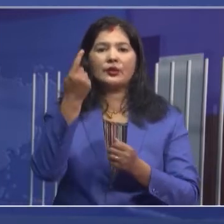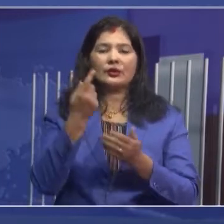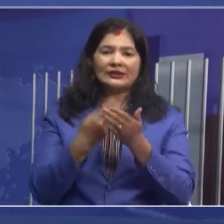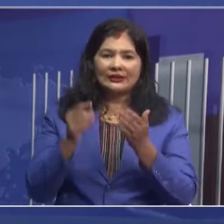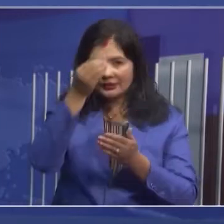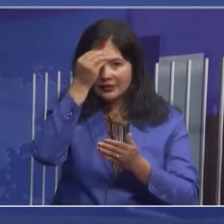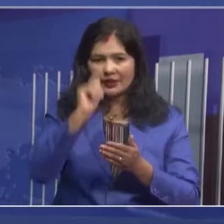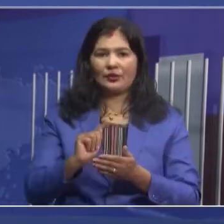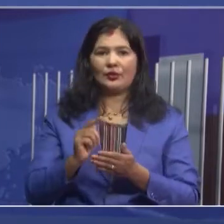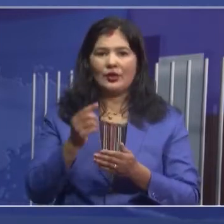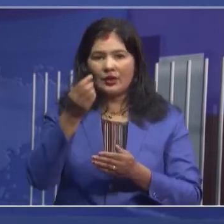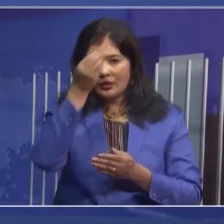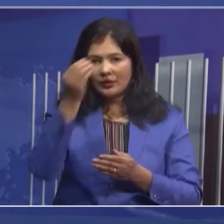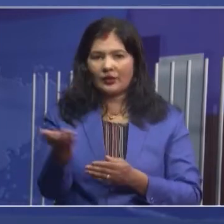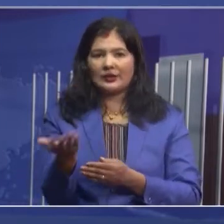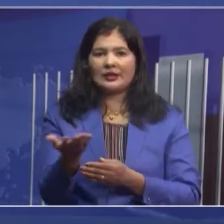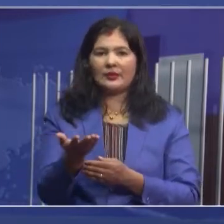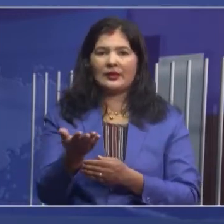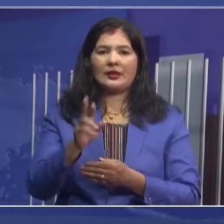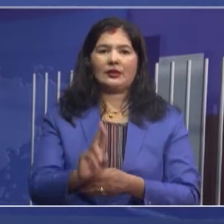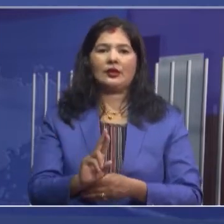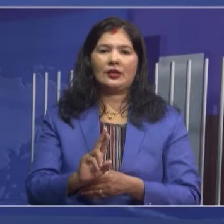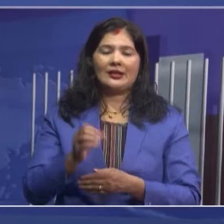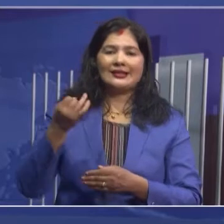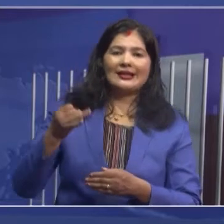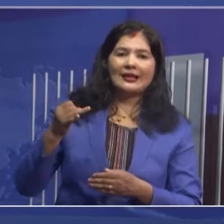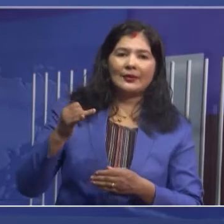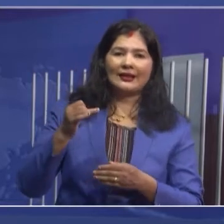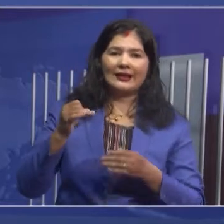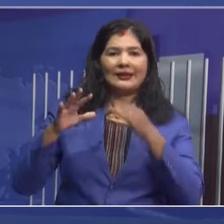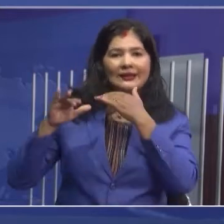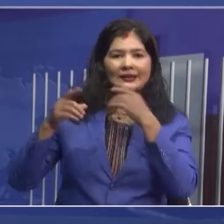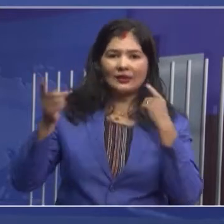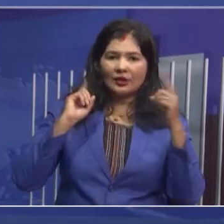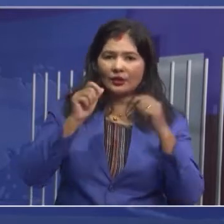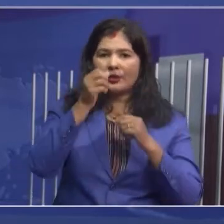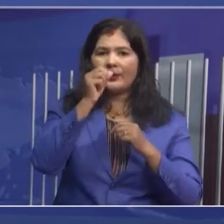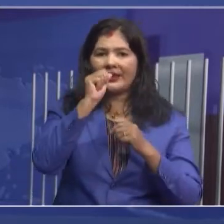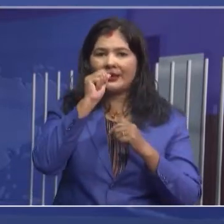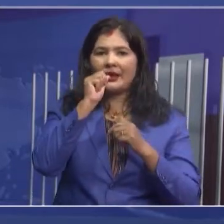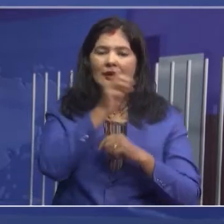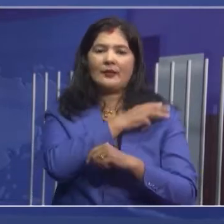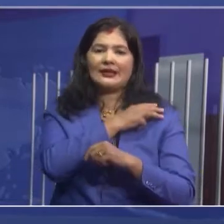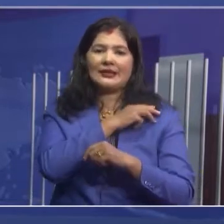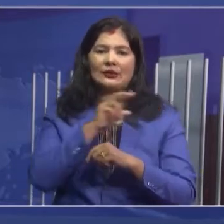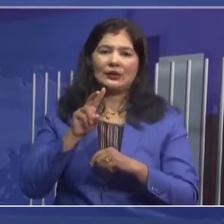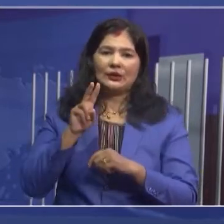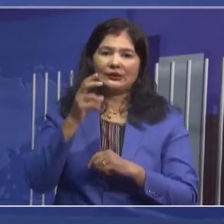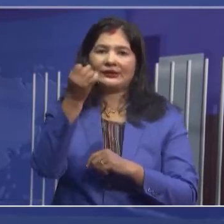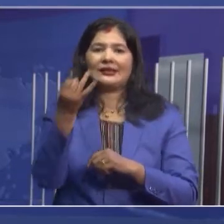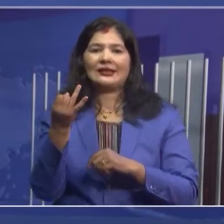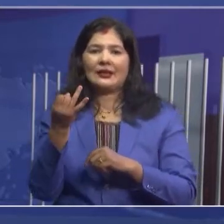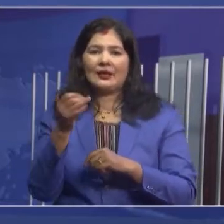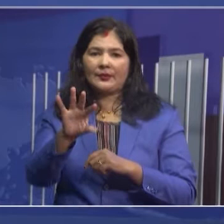शक्तिपीठमा देखिएको भीड र झाडापखाला प्रभावित क्षेत्र कृष्णनगरको पिउने पानीमा मानव दिशामा पाइने जीवाणु भेटिएको